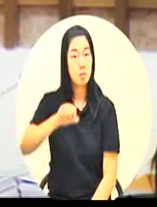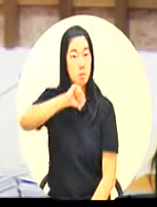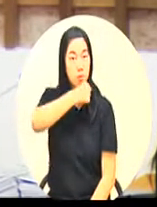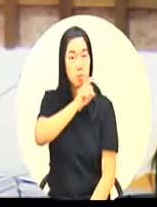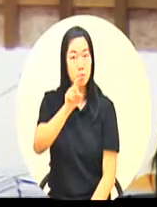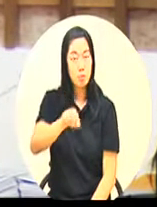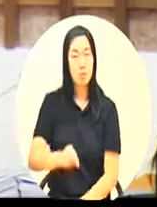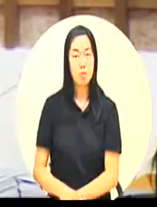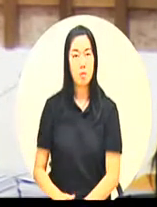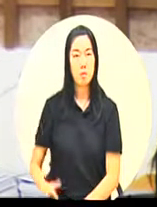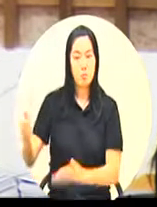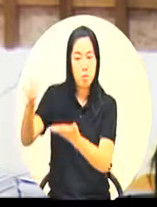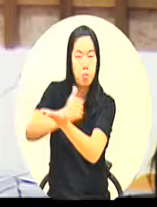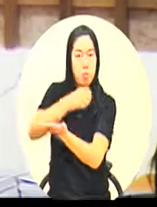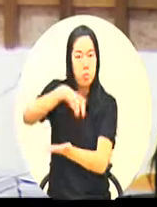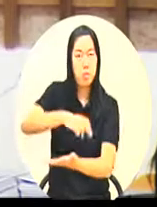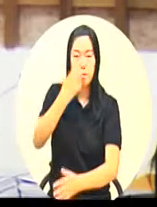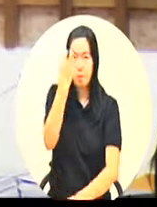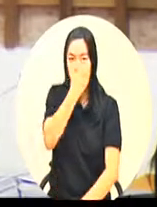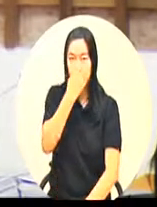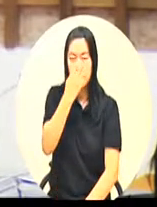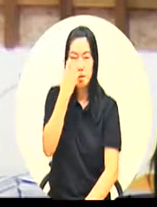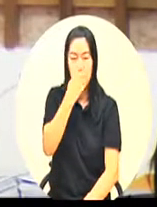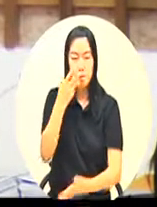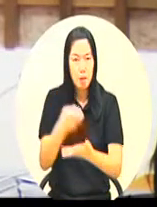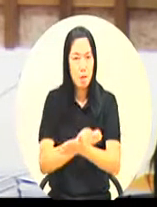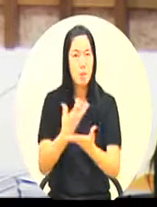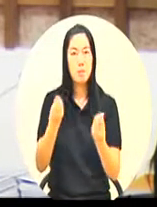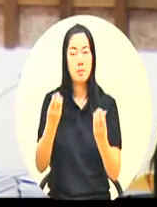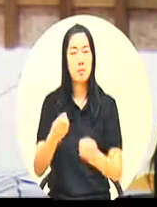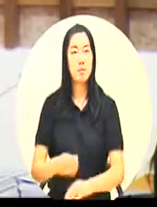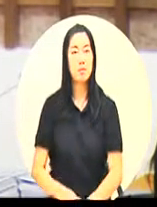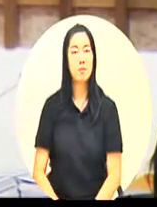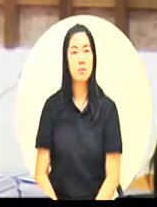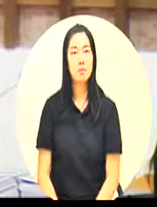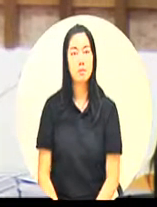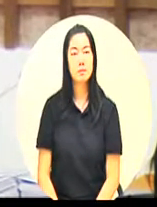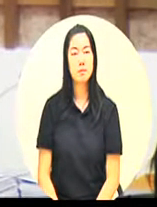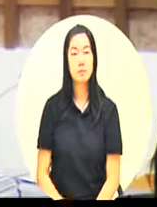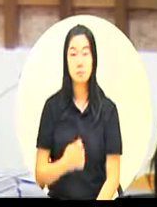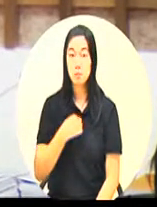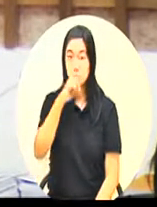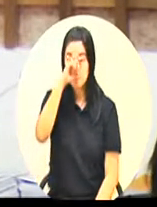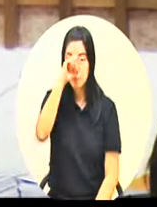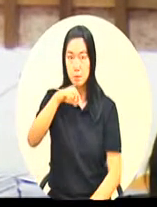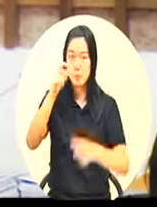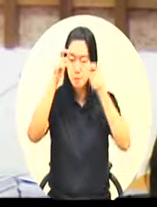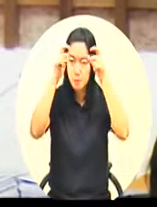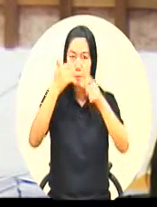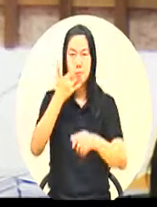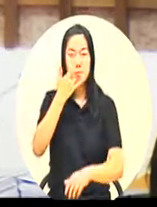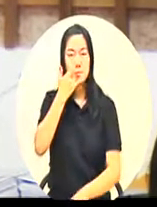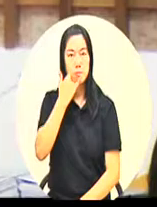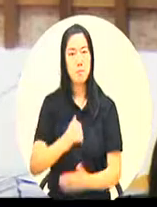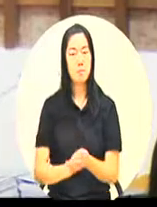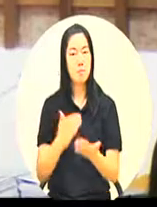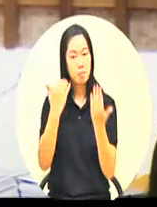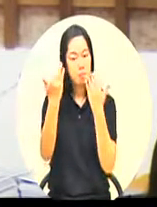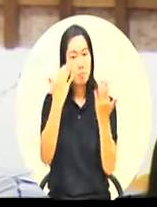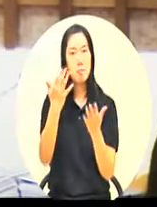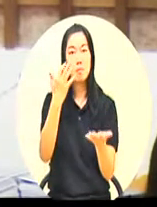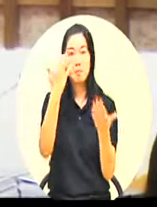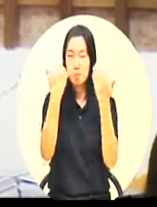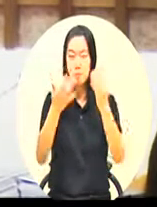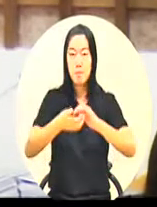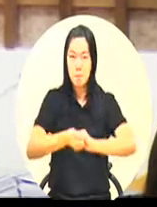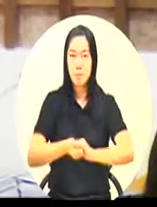边界的这个管制啊，完全都已经破功。所以我们希望在高雄也明定把它定出来。那第